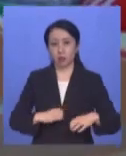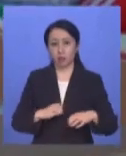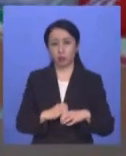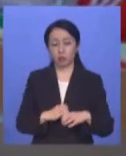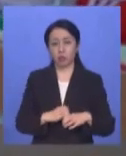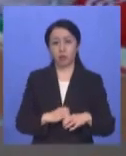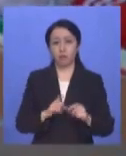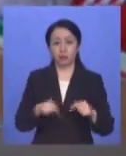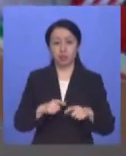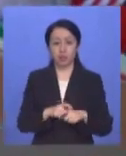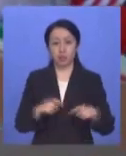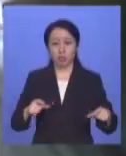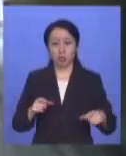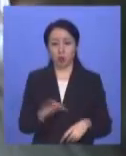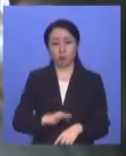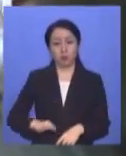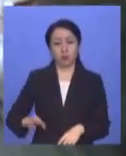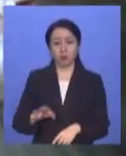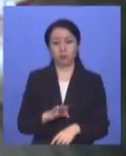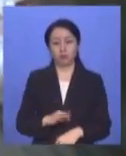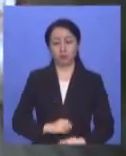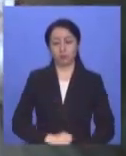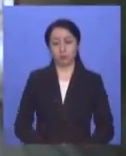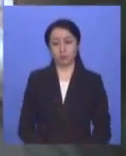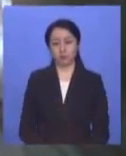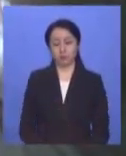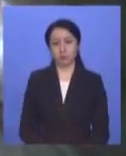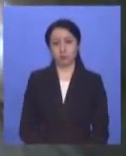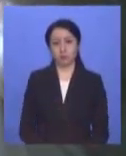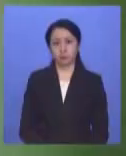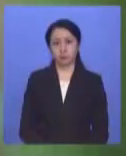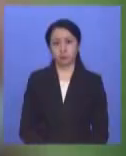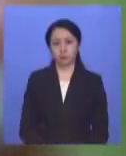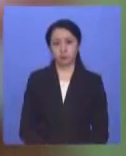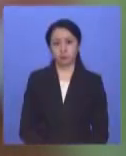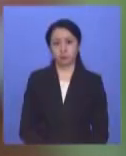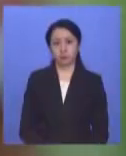неравнодушные жители области. Малика Кайрат, Демир Искендиров, служба новостей.